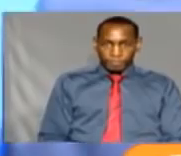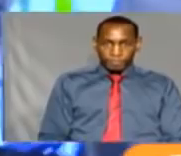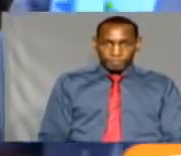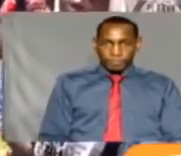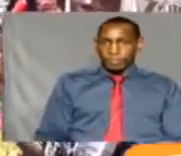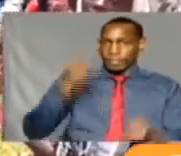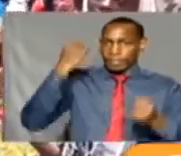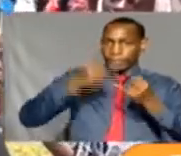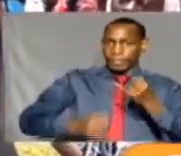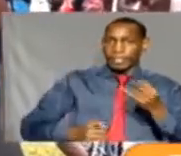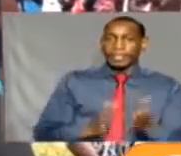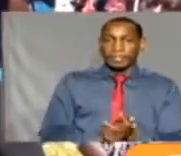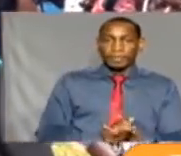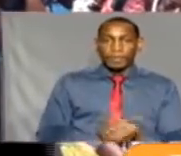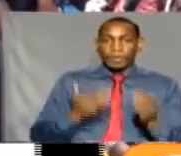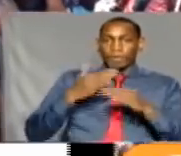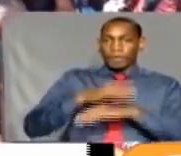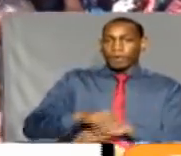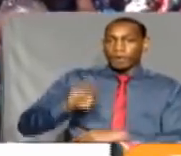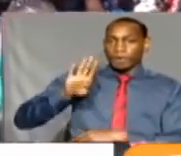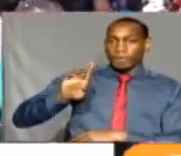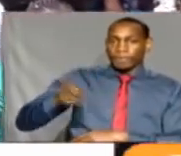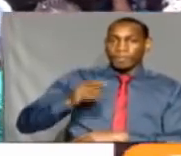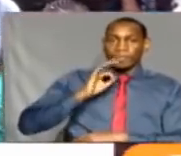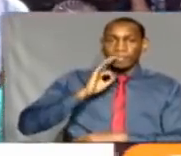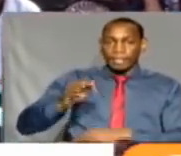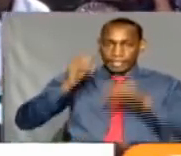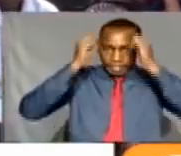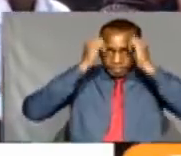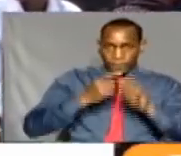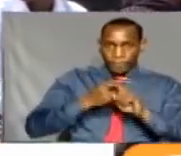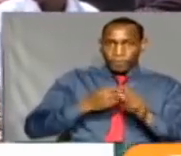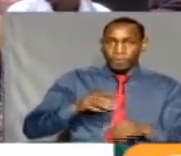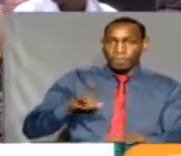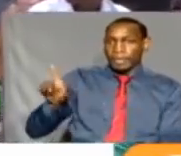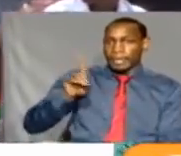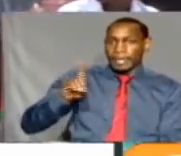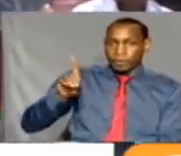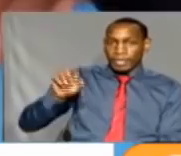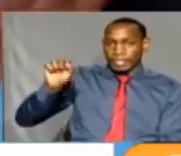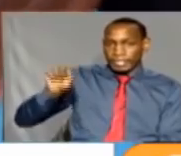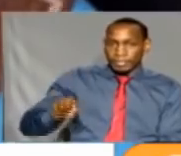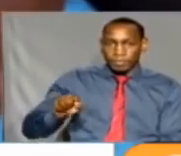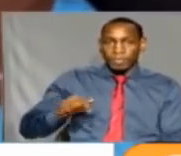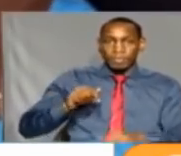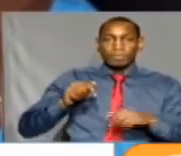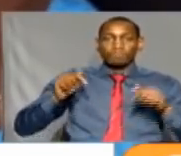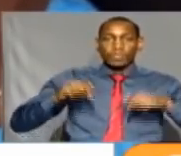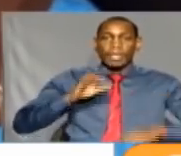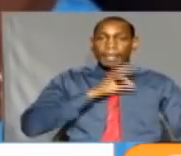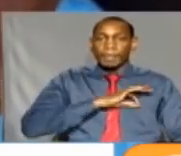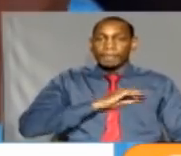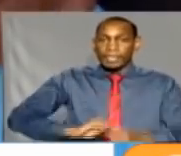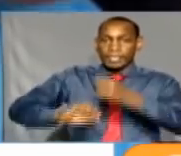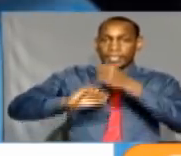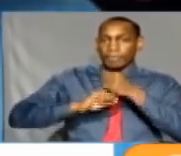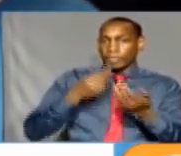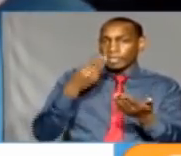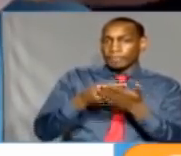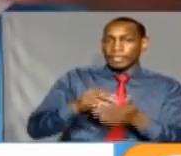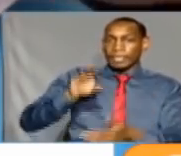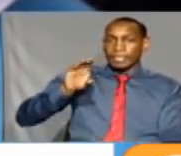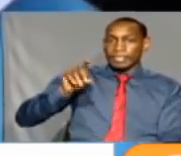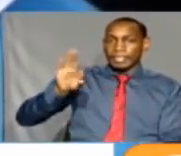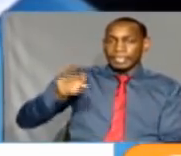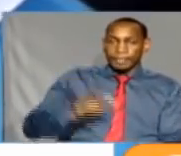Na hatimaye zaidi ya wanafunzi 4300 kutoka eneo bunge la Dagoretti Kaskazini leo wamefaidi ufadhili wa fedha za